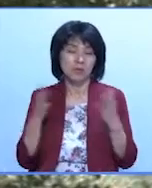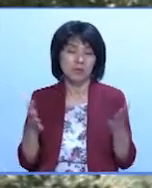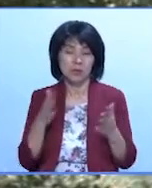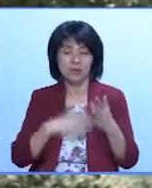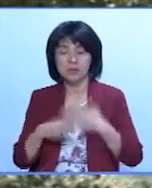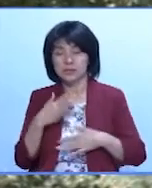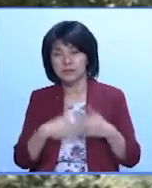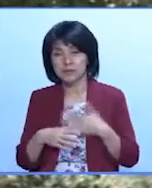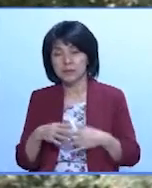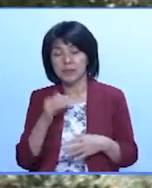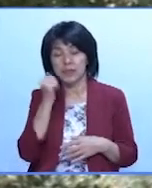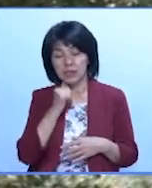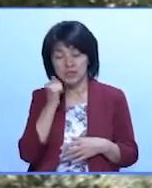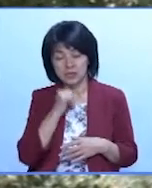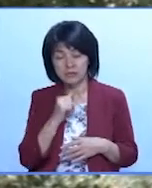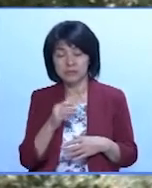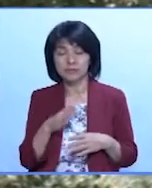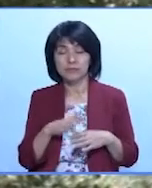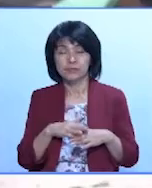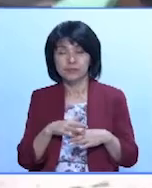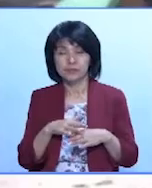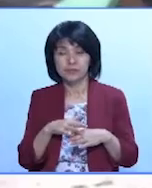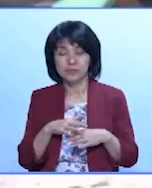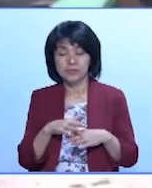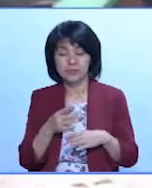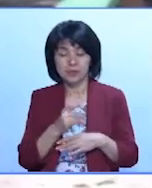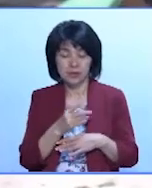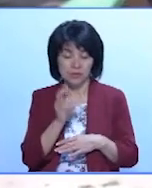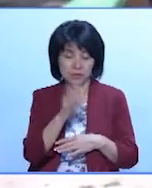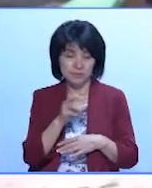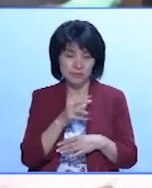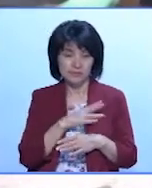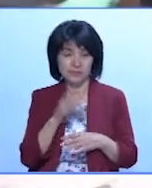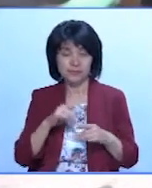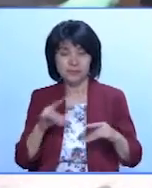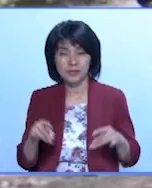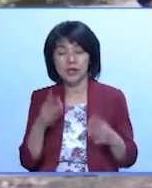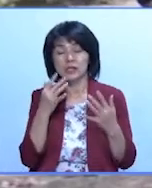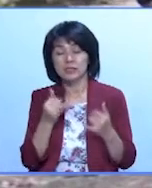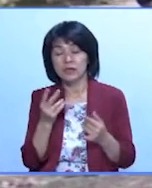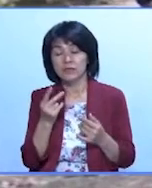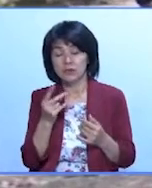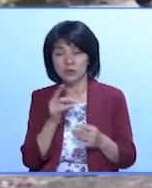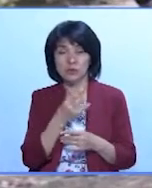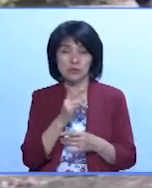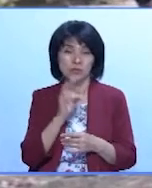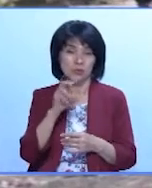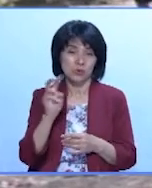Старший ребенок ходил в садик, мы его возили. Сейчас у нас второй ребенок. Соңғы мәлімет бойынша Павлодар қаласында балабақша